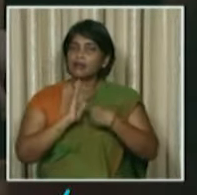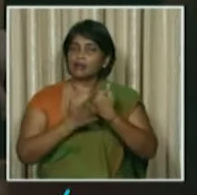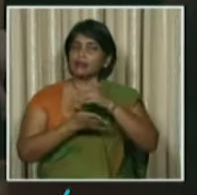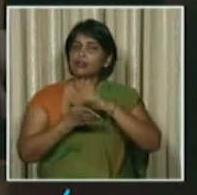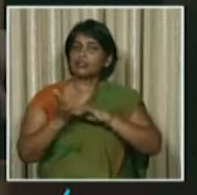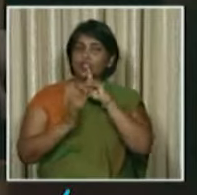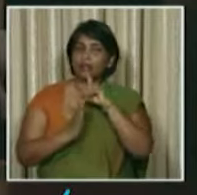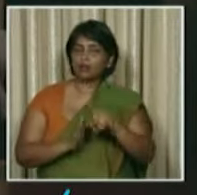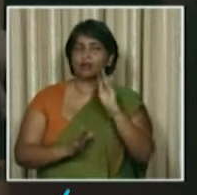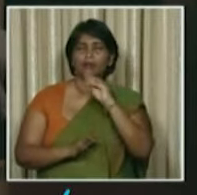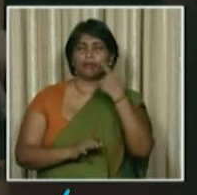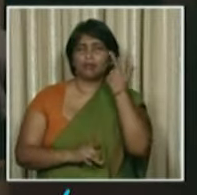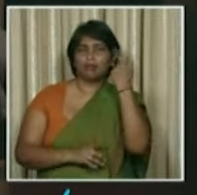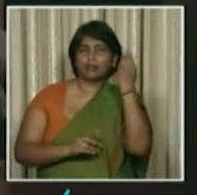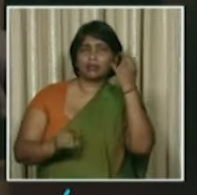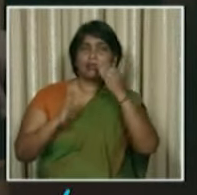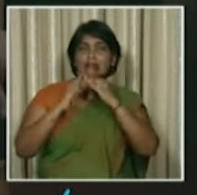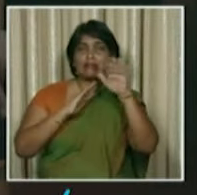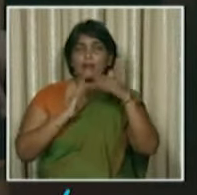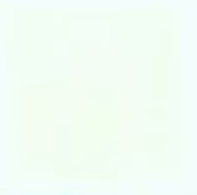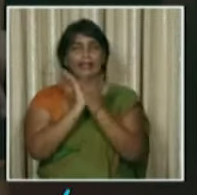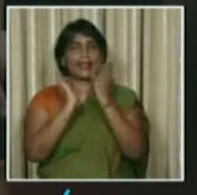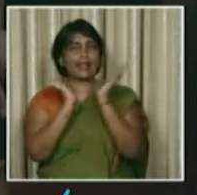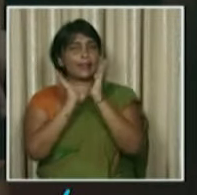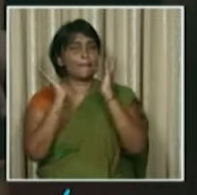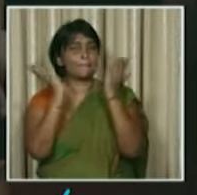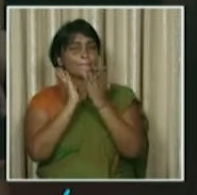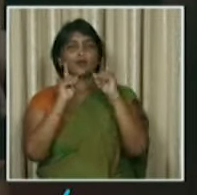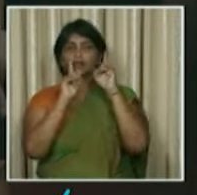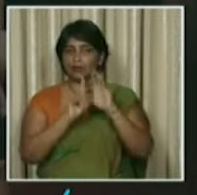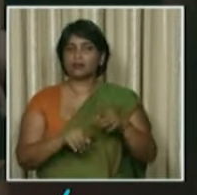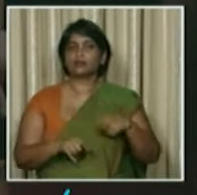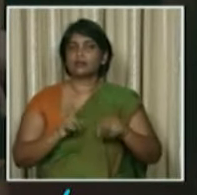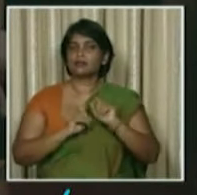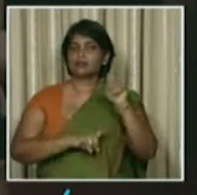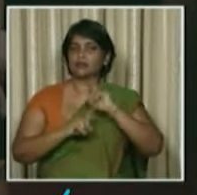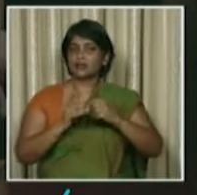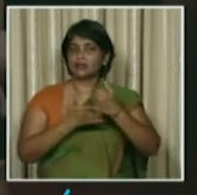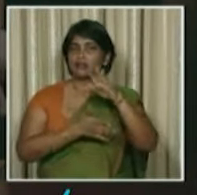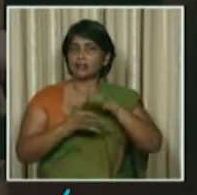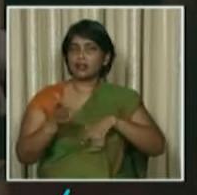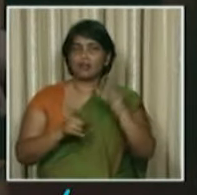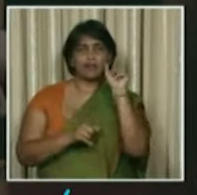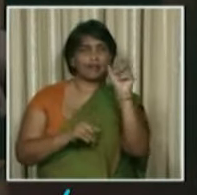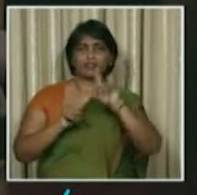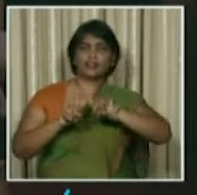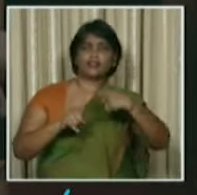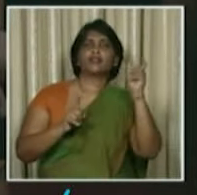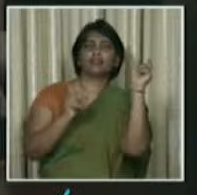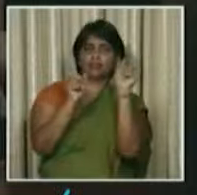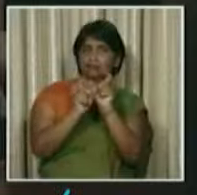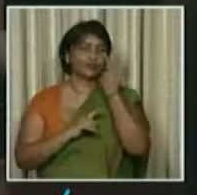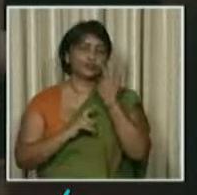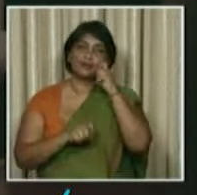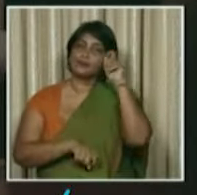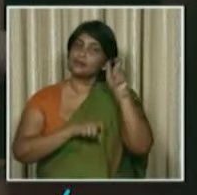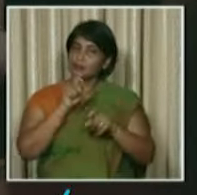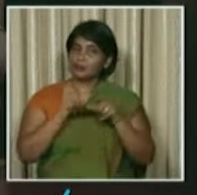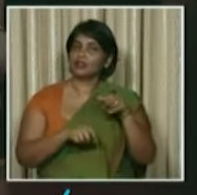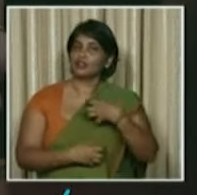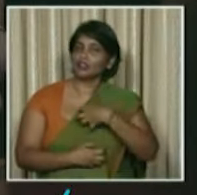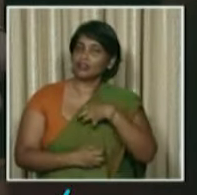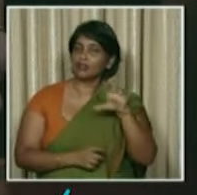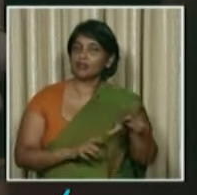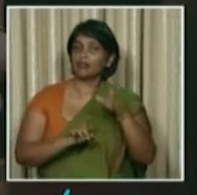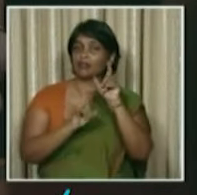එන්නේ නිර්නාමික පෙත්සම් අර ගම්වල කැලෑපත්තර. ඇත්තටම පුළුවන් නම් අපි පාර්ලිමේන්තුවේ මේ පෙත්සම් කියන වචන වෙනුවට වෙන නමක් දානවා නම් ඒ තරම් හොඳයි. හොඳයි. ඉතින් එහෙම